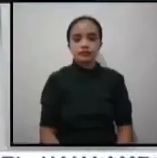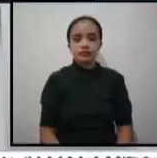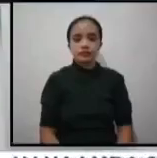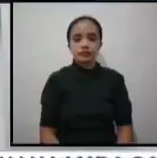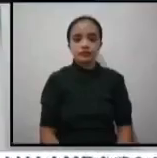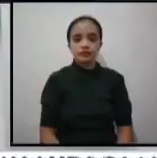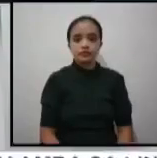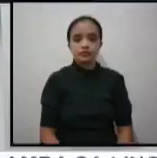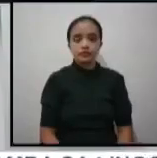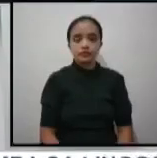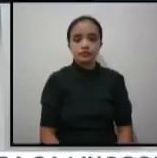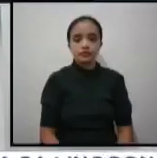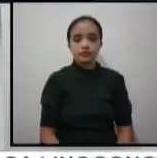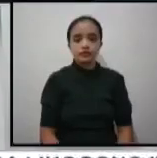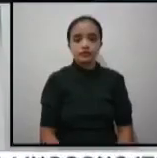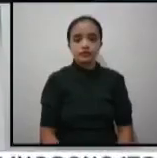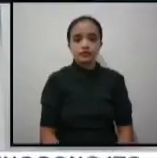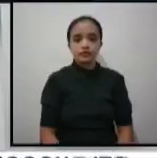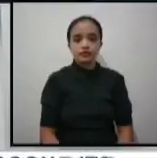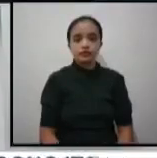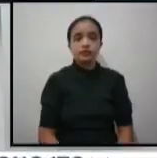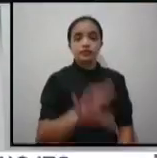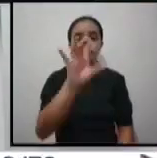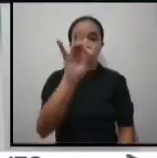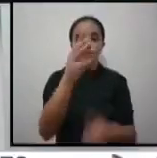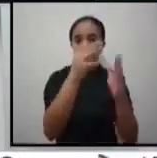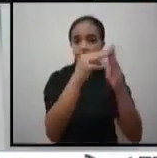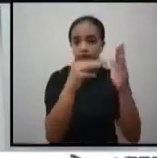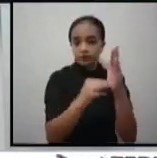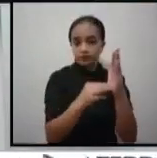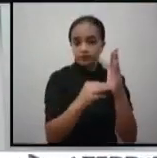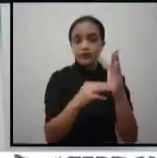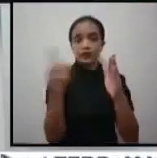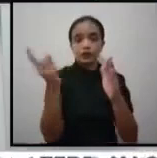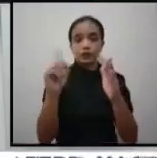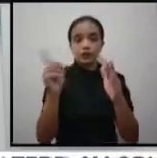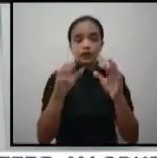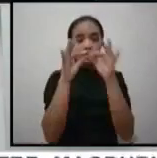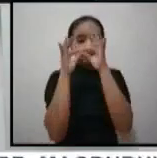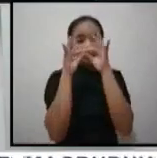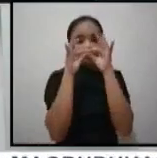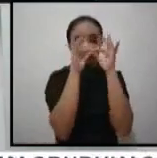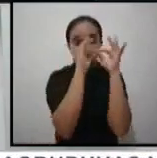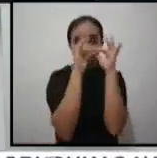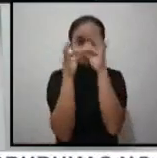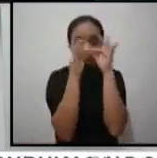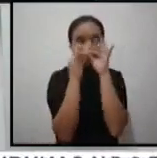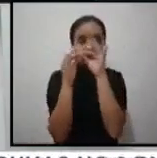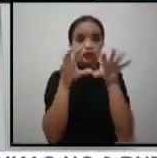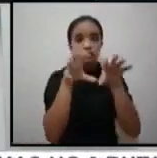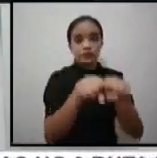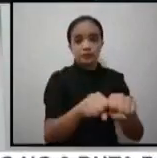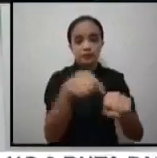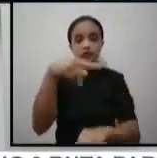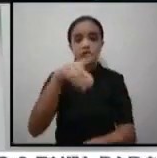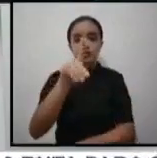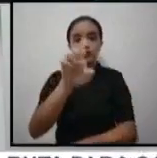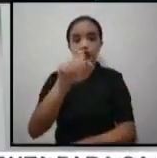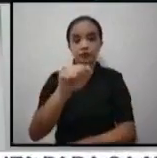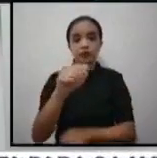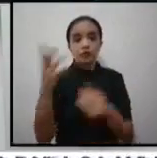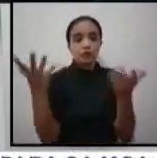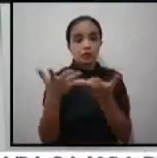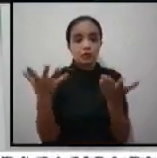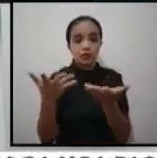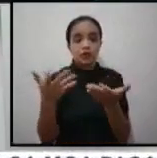Papalo sa mahigit 8 milyong pisong halaga ng hininalang shabu ang nasabat ng Philippine Drug Enforcement Agency sa magkakahiwalay na